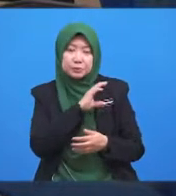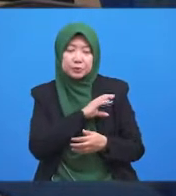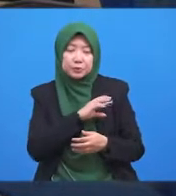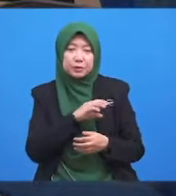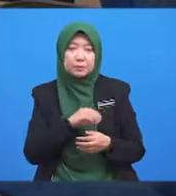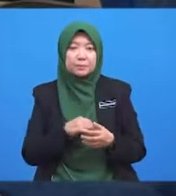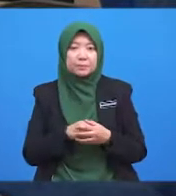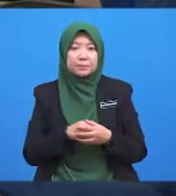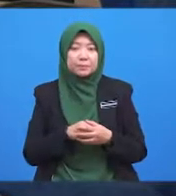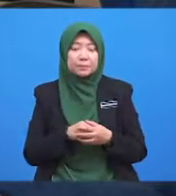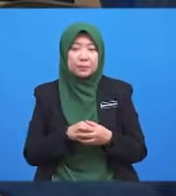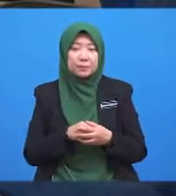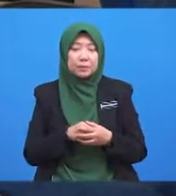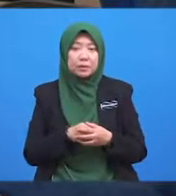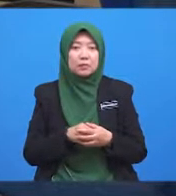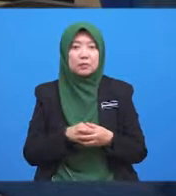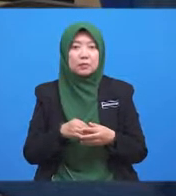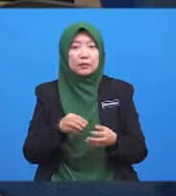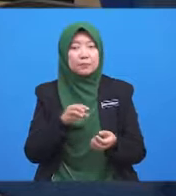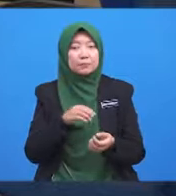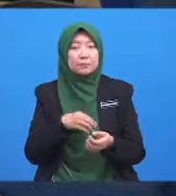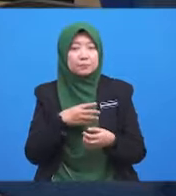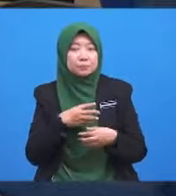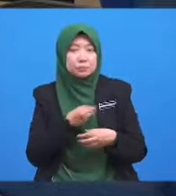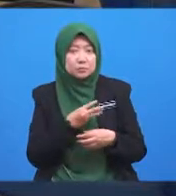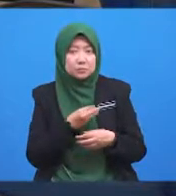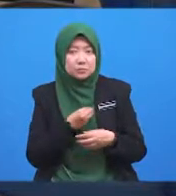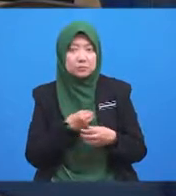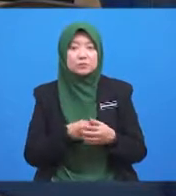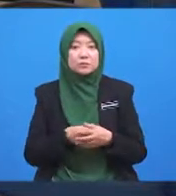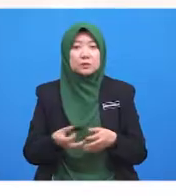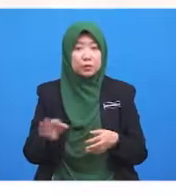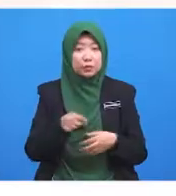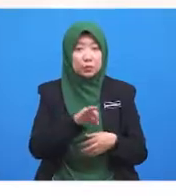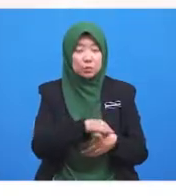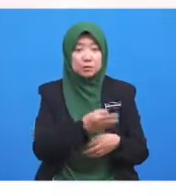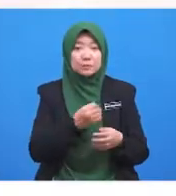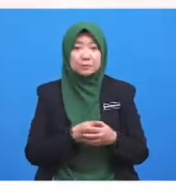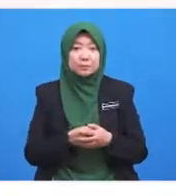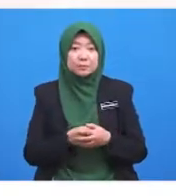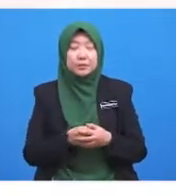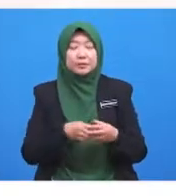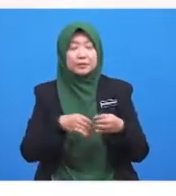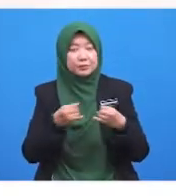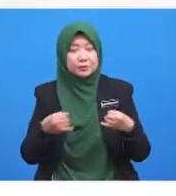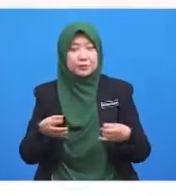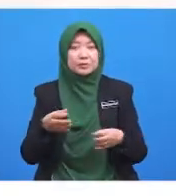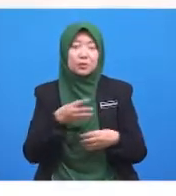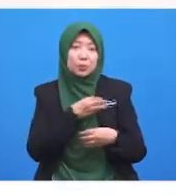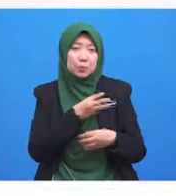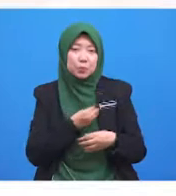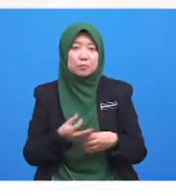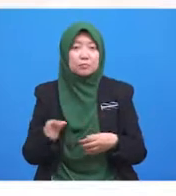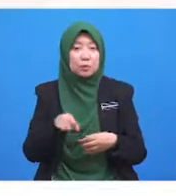berperanan merangsang otot adalah durasi denyut, frekuensi arus dan selang antara denyut. Jenis denyut faradik mempunyai durasi